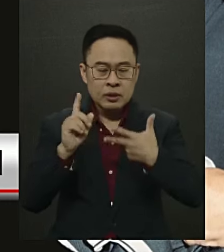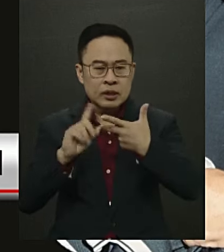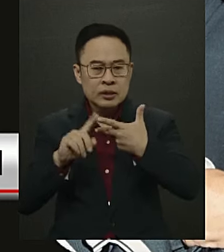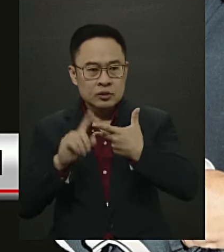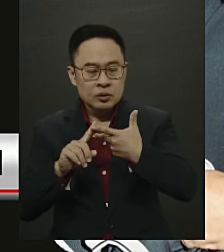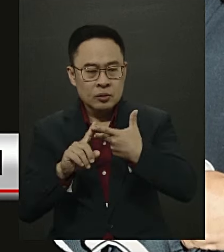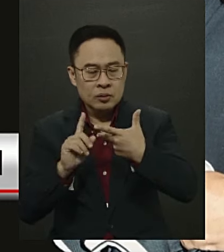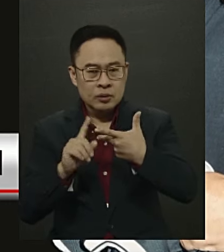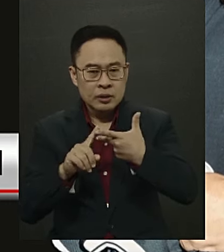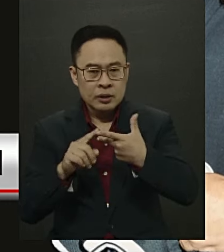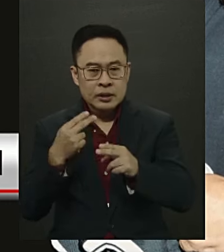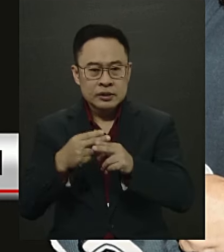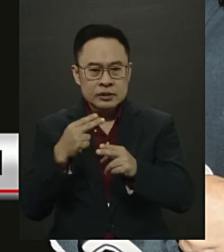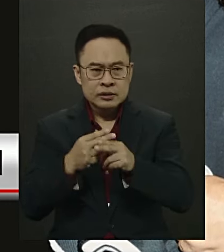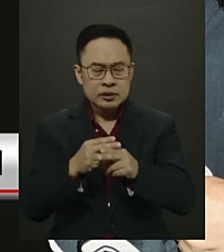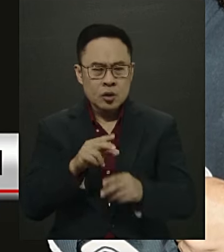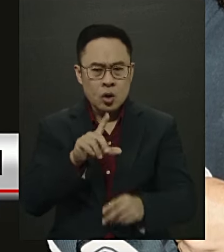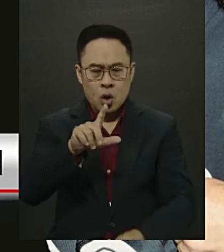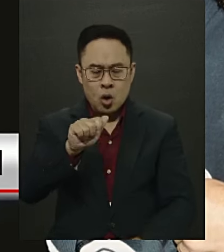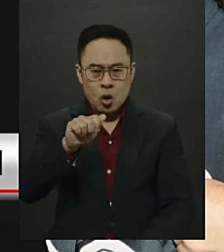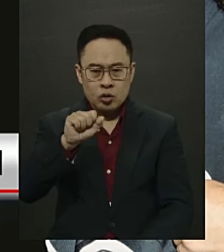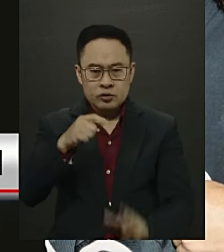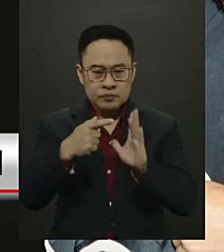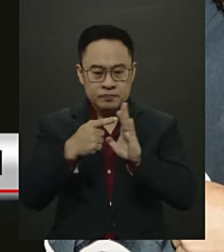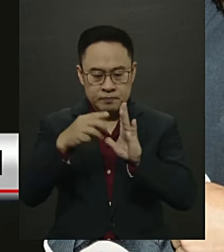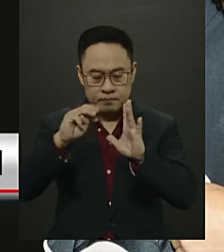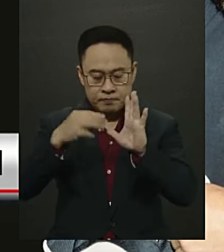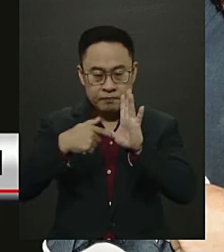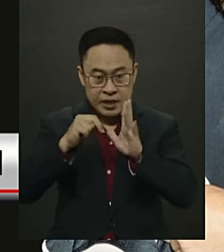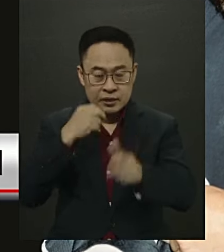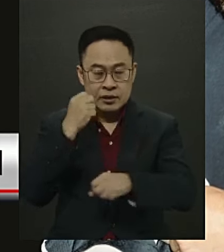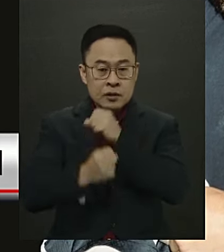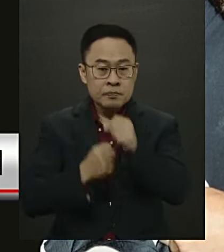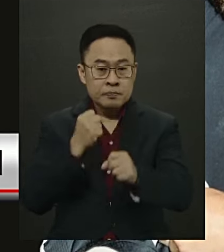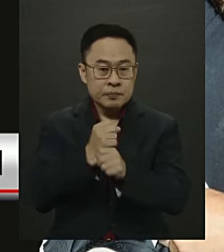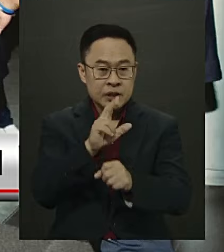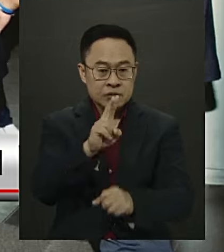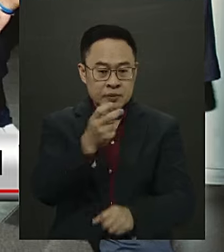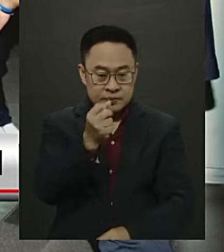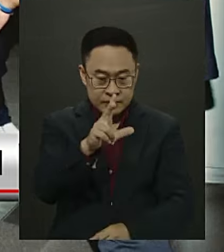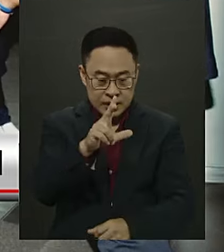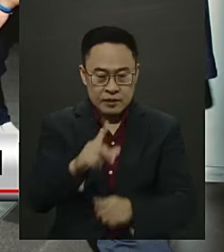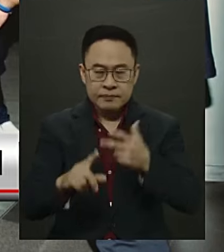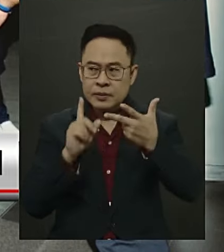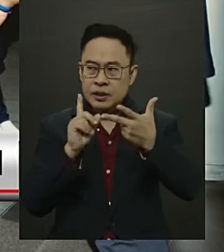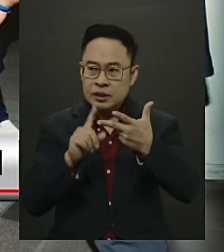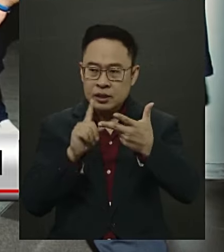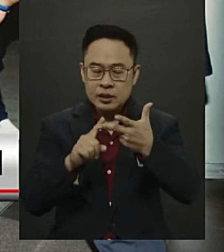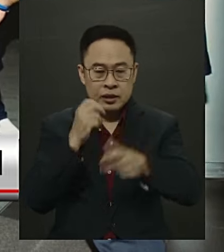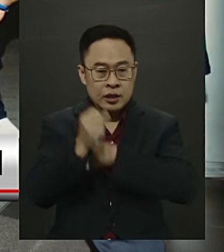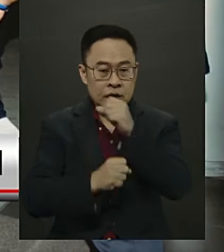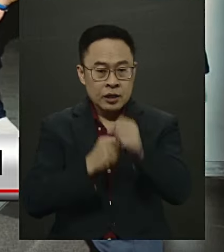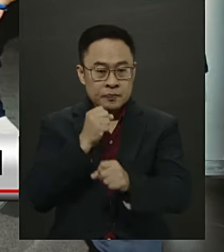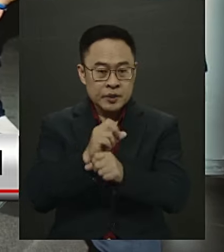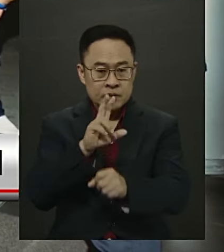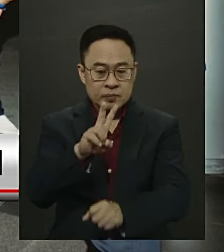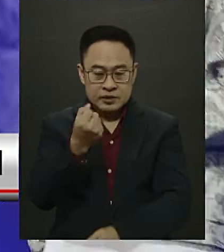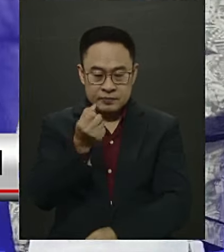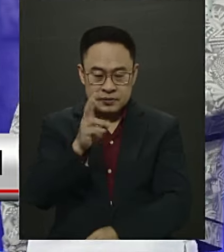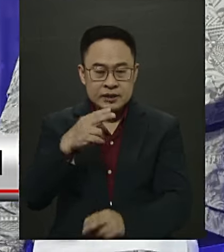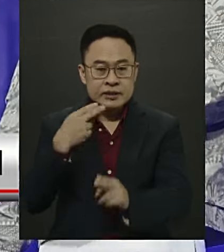ส่วนตัว ค่ะ เดนนิสโรดแมนมาปี2013แล้วก็คนล่าสุดนะคะต้องย้อนไปตั้งแต่ปี2017เลย